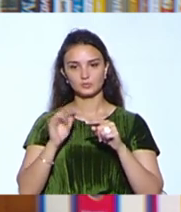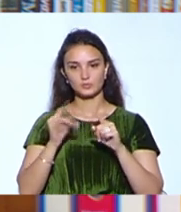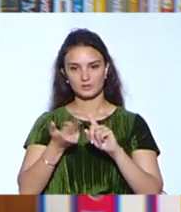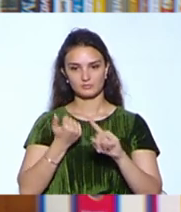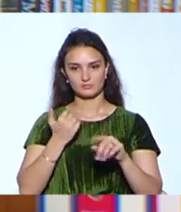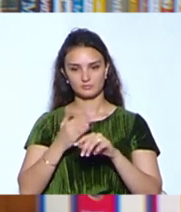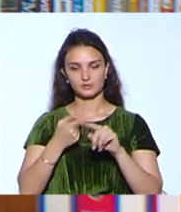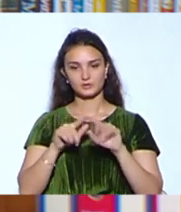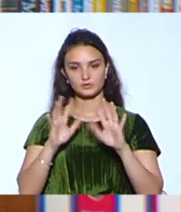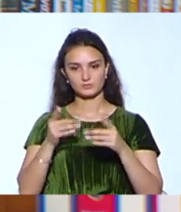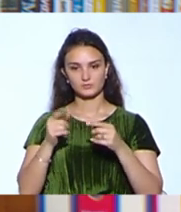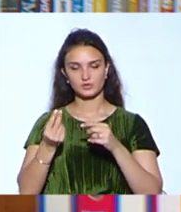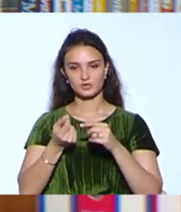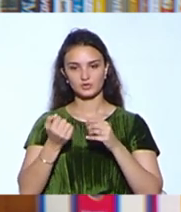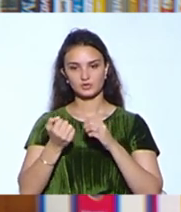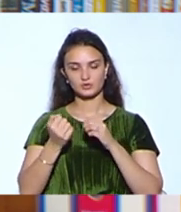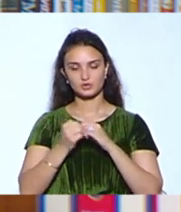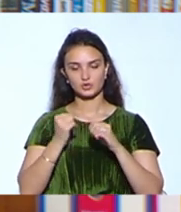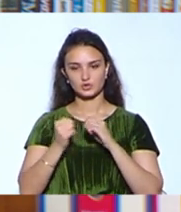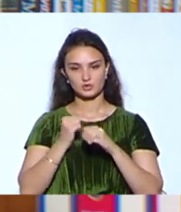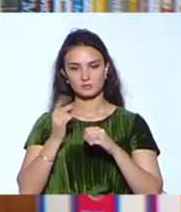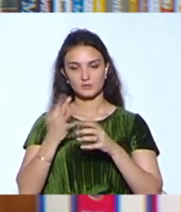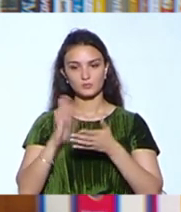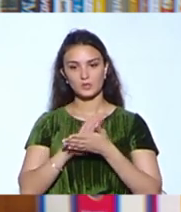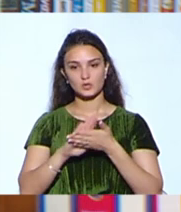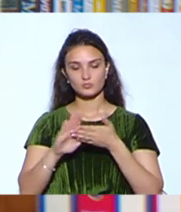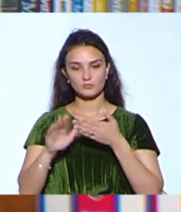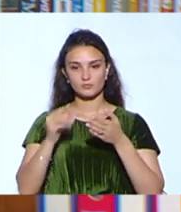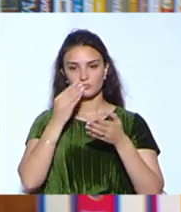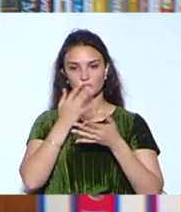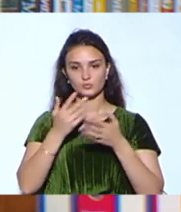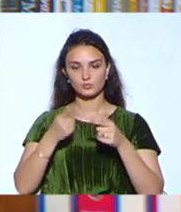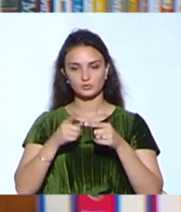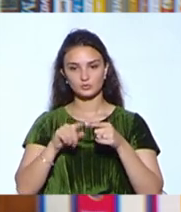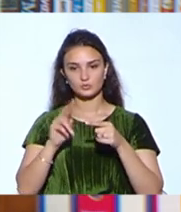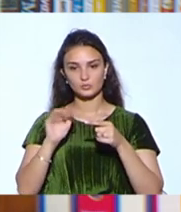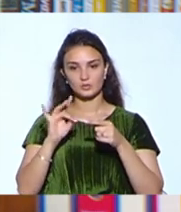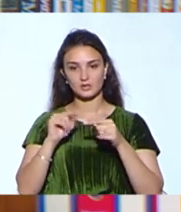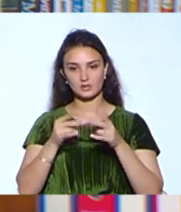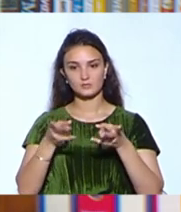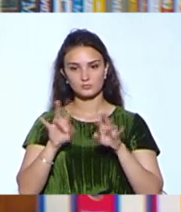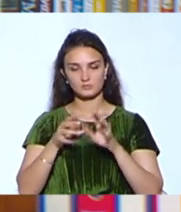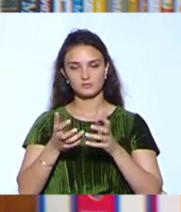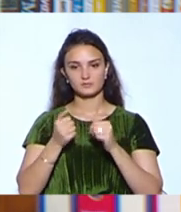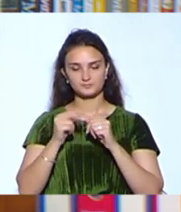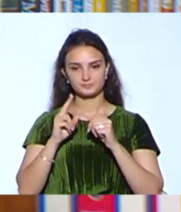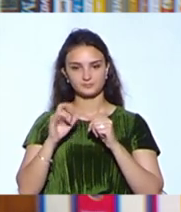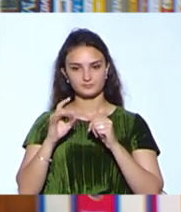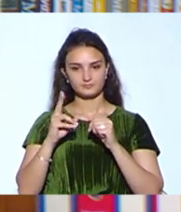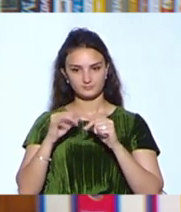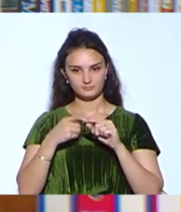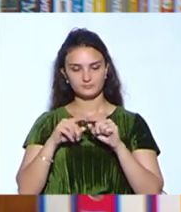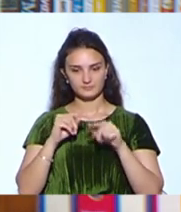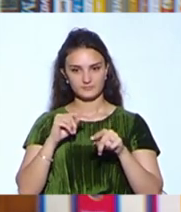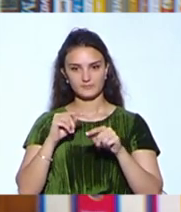მოცილებული აქვს. ასეთ შემთხვევაში გვაქვს ჩირი. მაგრამ თუ გასუფთავებულ პროდუქტს დავუტოვებთ კურკას, ჩვენ მივიღებთ კერკს. ანუ